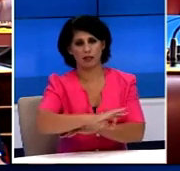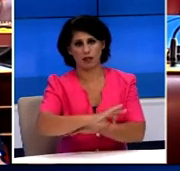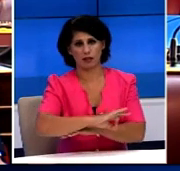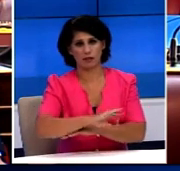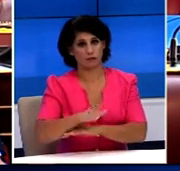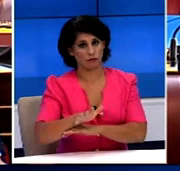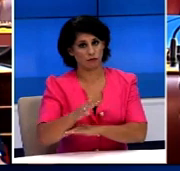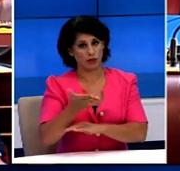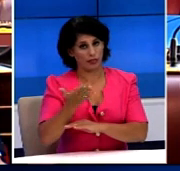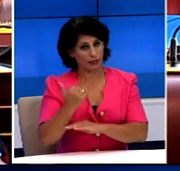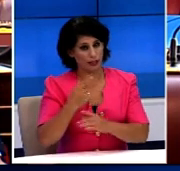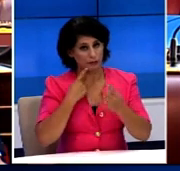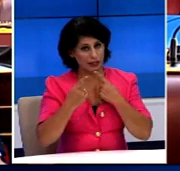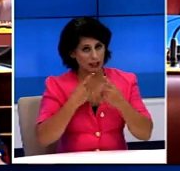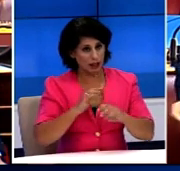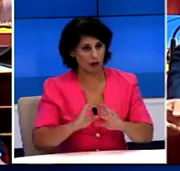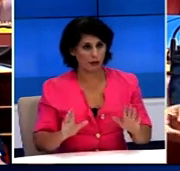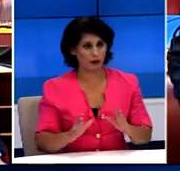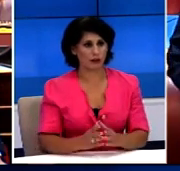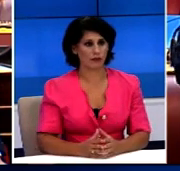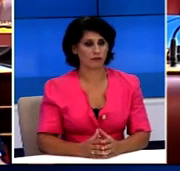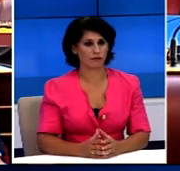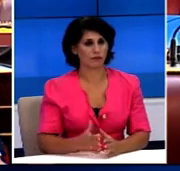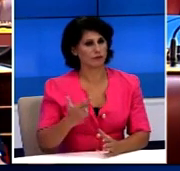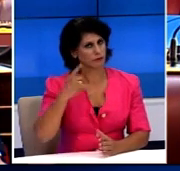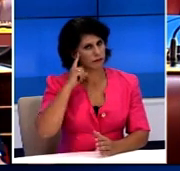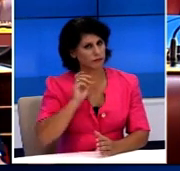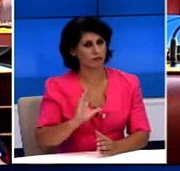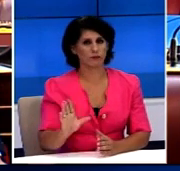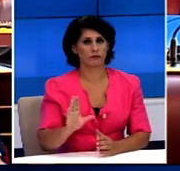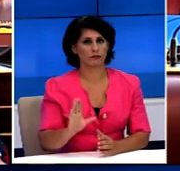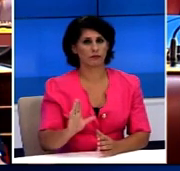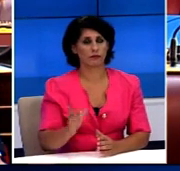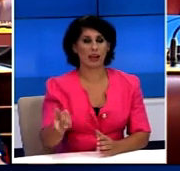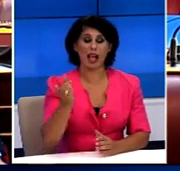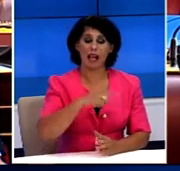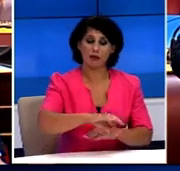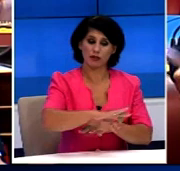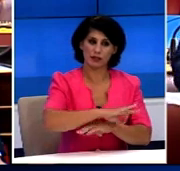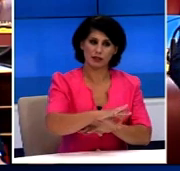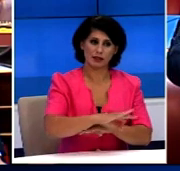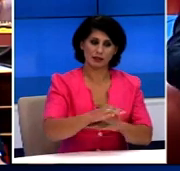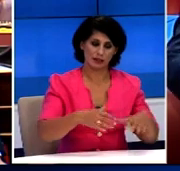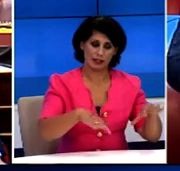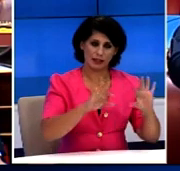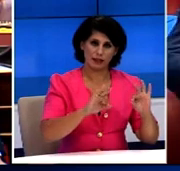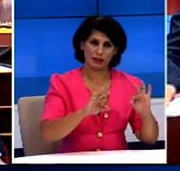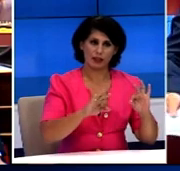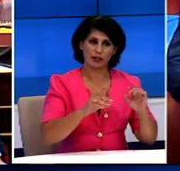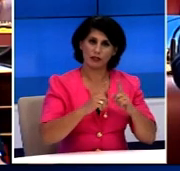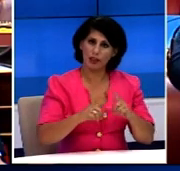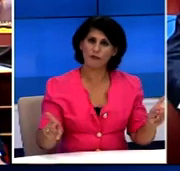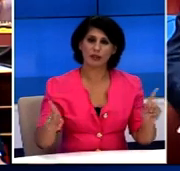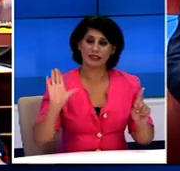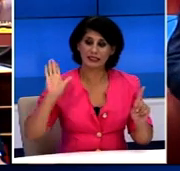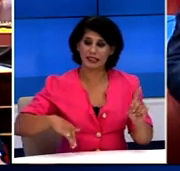Προφανώς δεν είχαμε συνεννοηθεί, θα είχε επίγνωση, το ότι αλλιώς είναι να σχεδιάζεις από τις αρχές και αλλιώς είναι οι